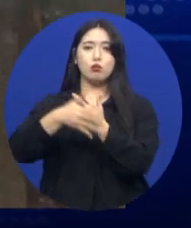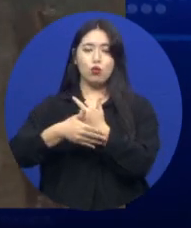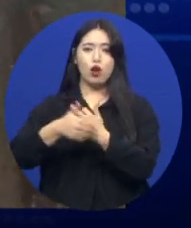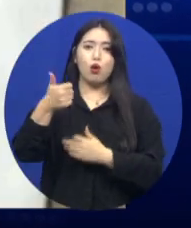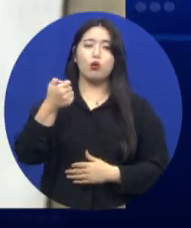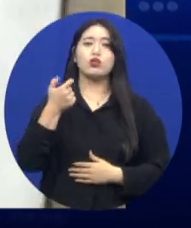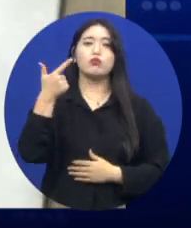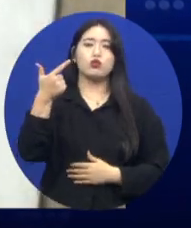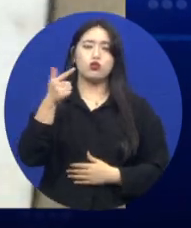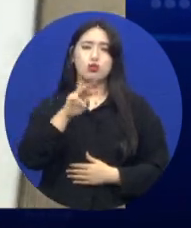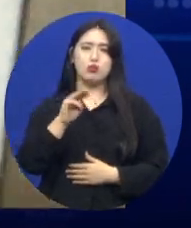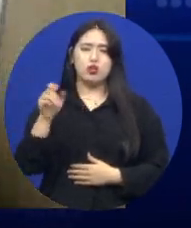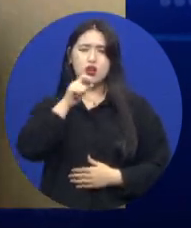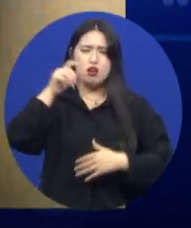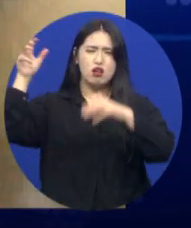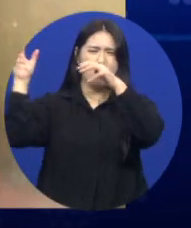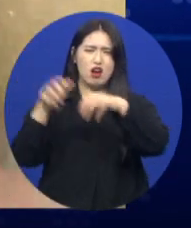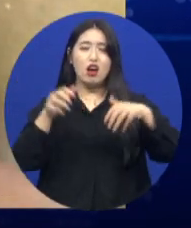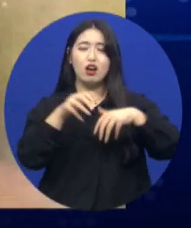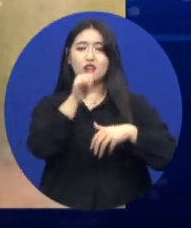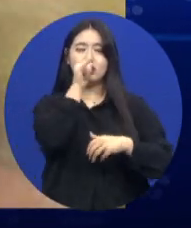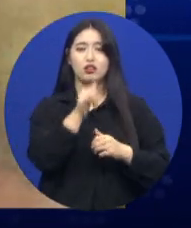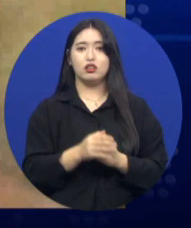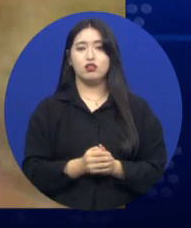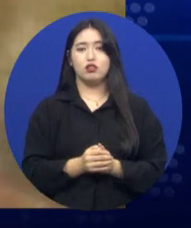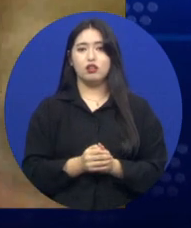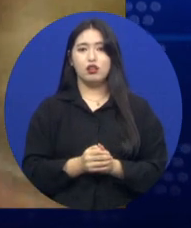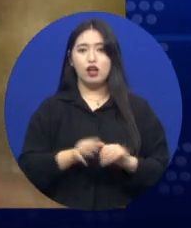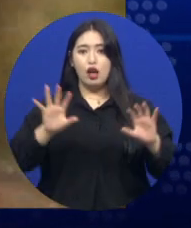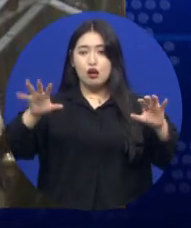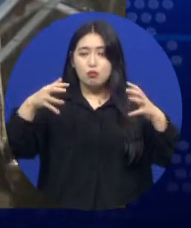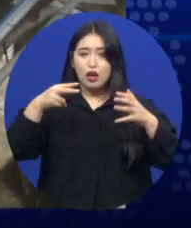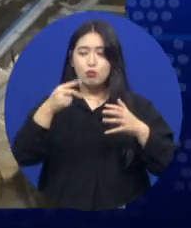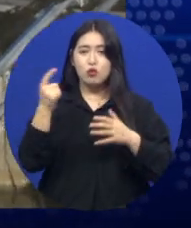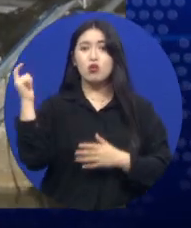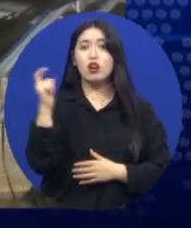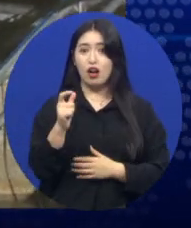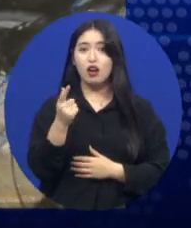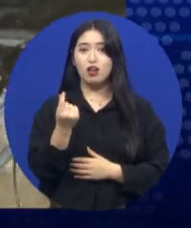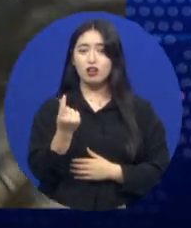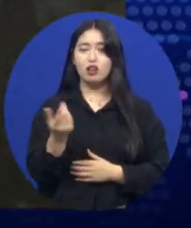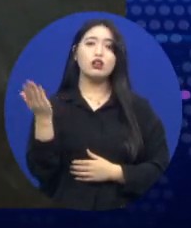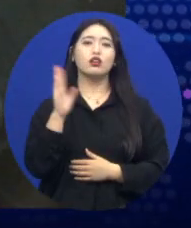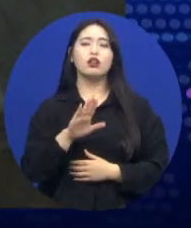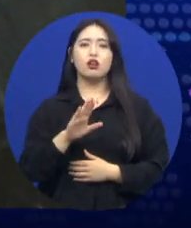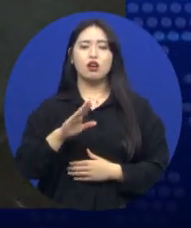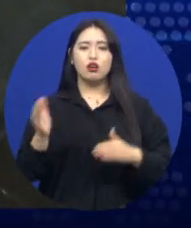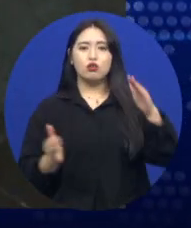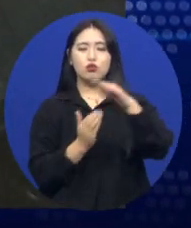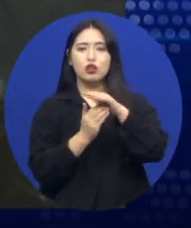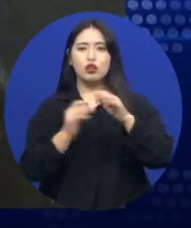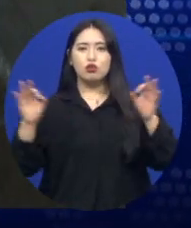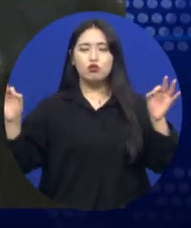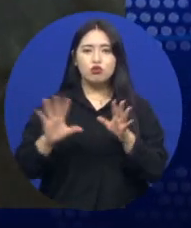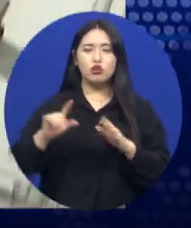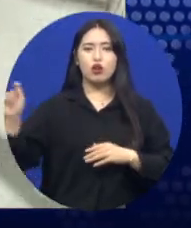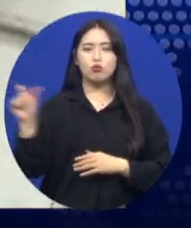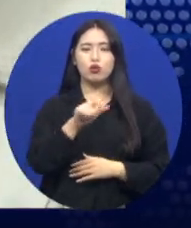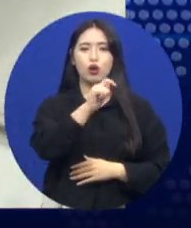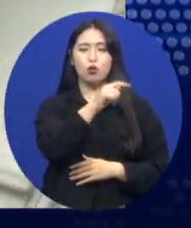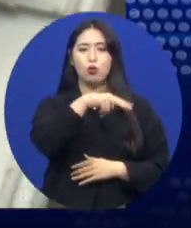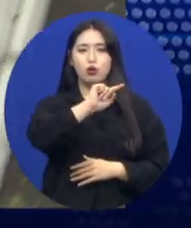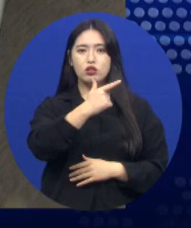56mm 이 비가 내렸습니다 바람도 강하게 불어 있는데요 최대 순간 풍속 2 보산 에서